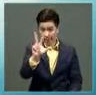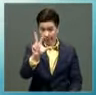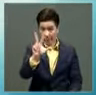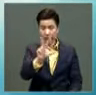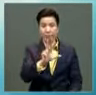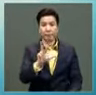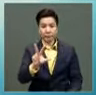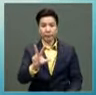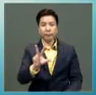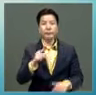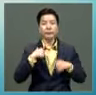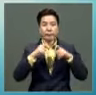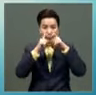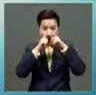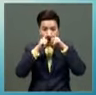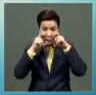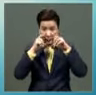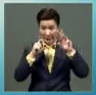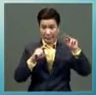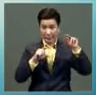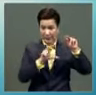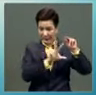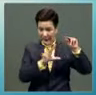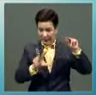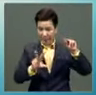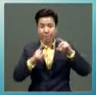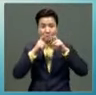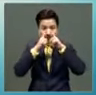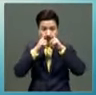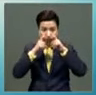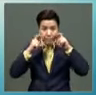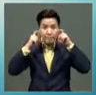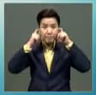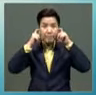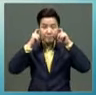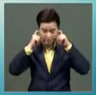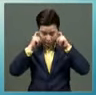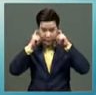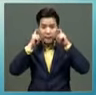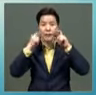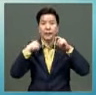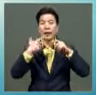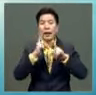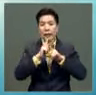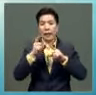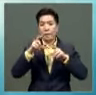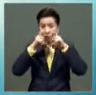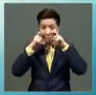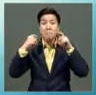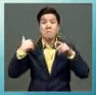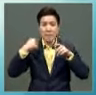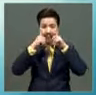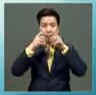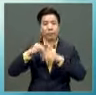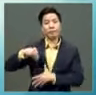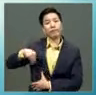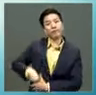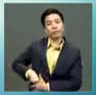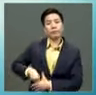ใส่หน้ากากอนามัยขณะออกนอกเคหสถานส่วนใหญ่มีหน้ากากอนามัยติดตัวแต่ไม่ได้ใ